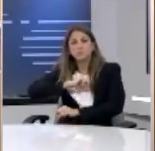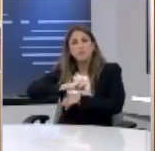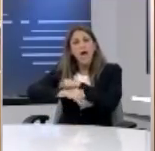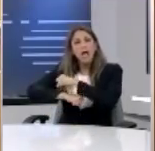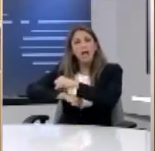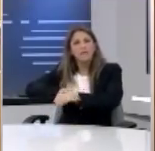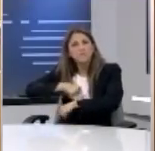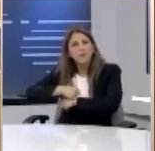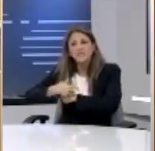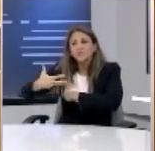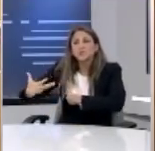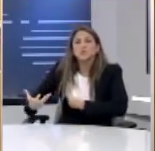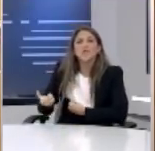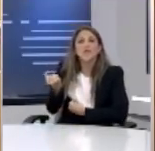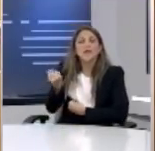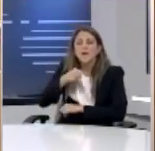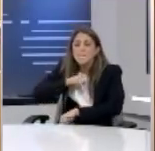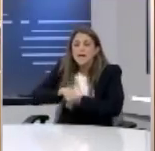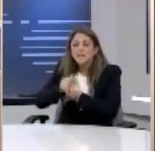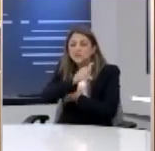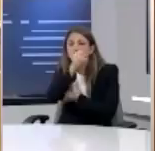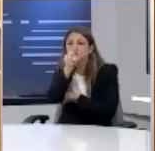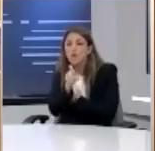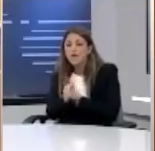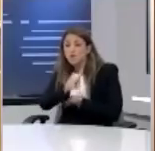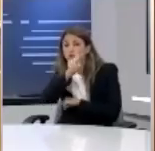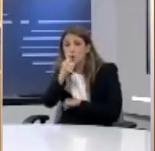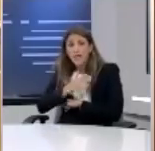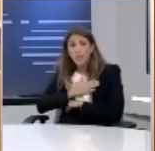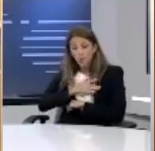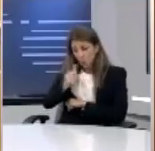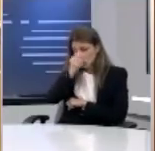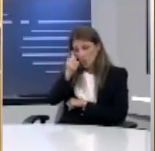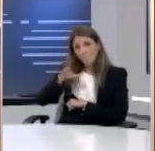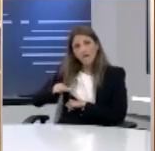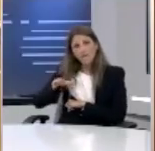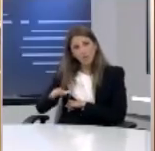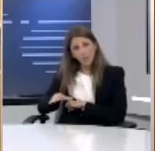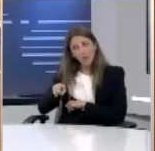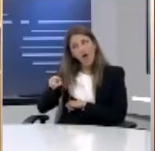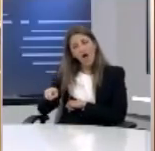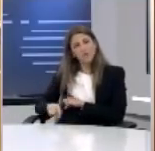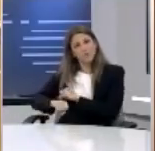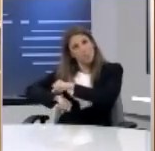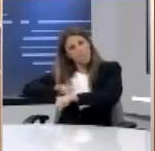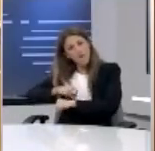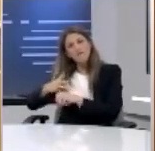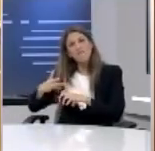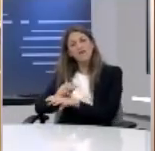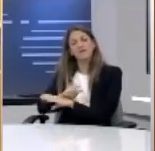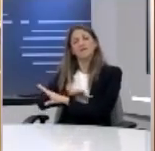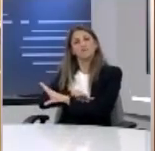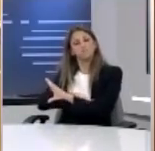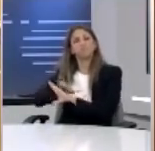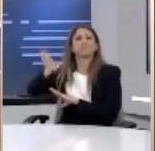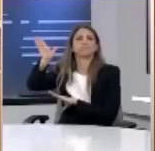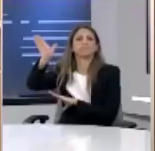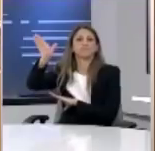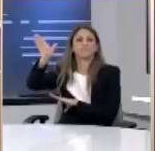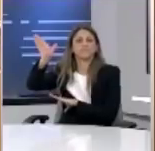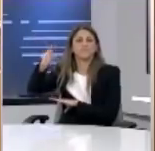ζωή του παιδιού του, αυτός θα τα ανέβει τα βουνά. Με ακροδεξιές κουτοπονηριές, με